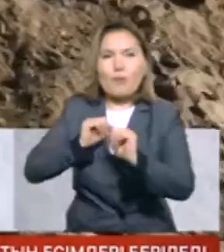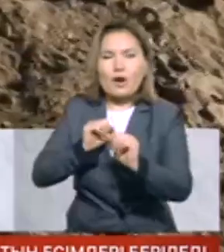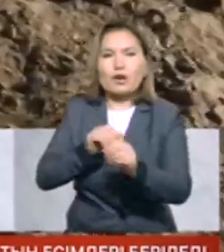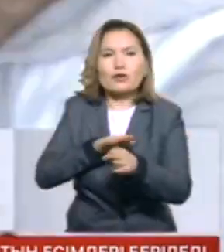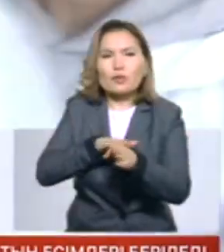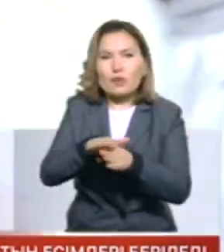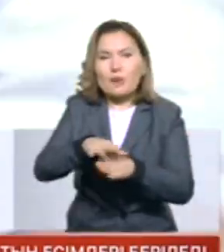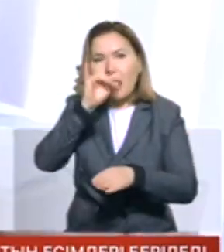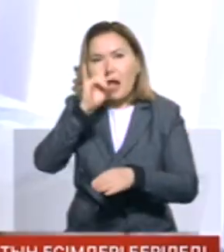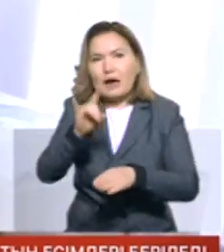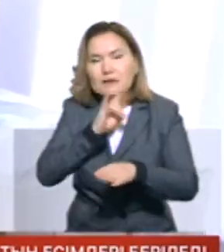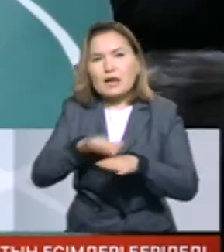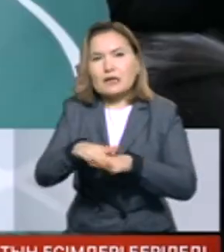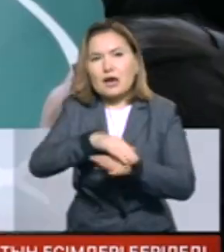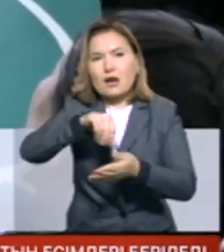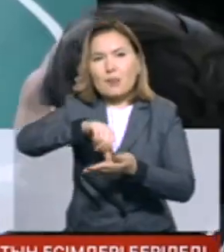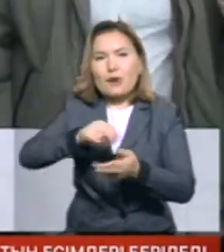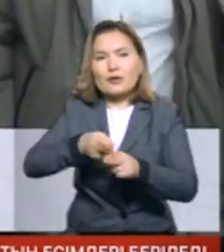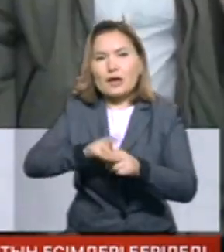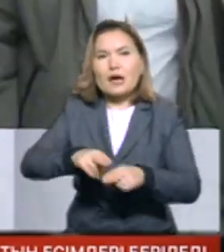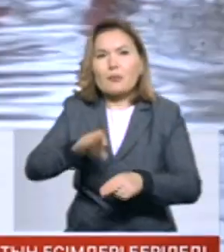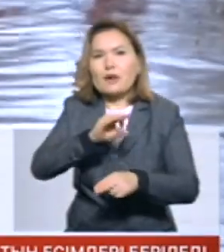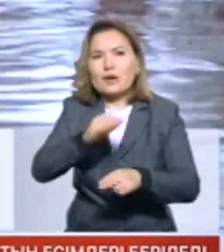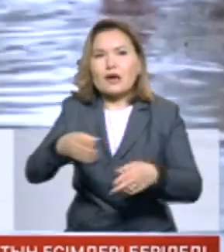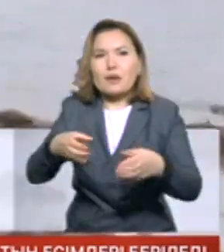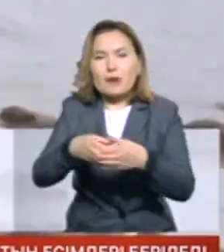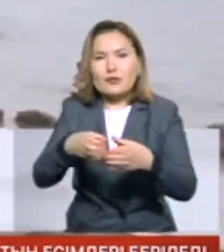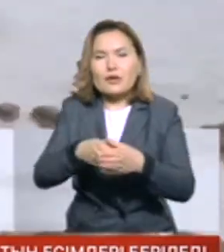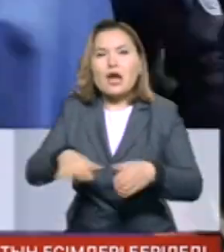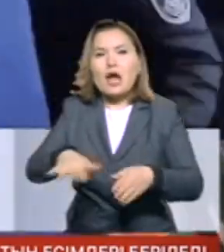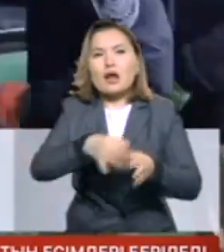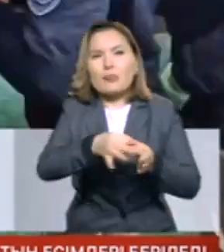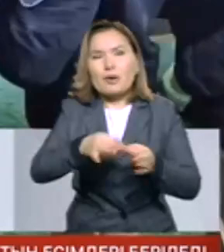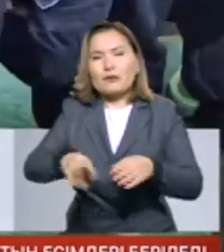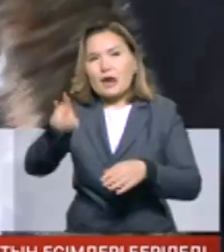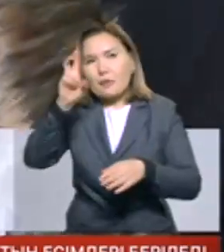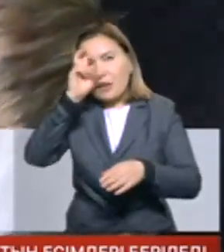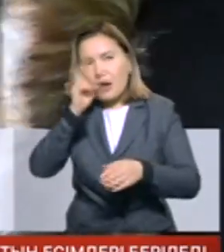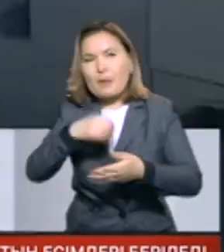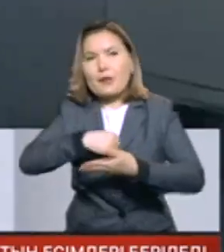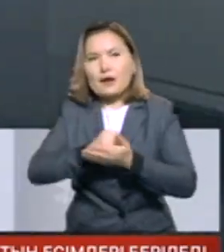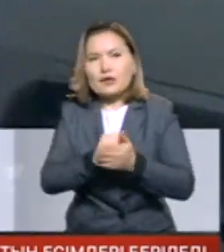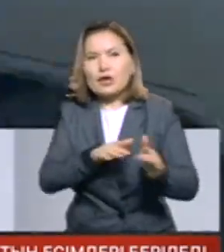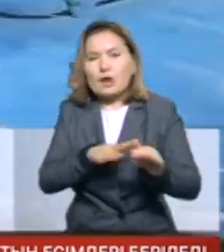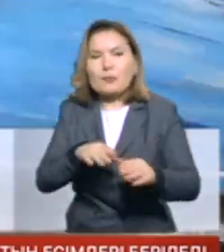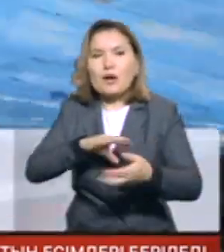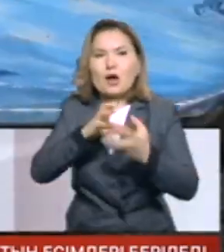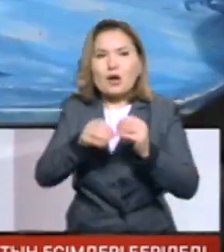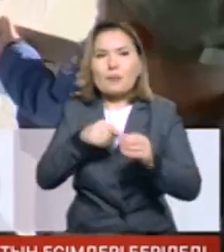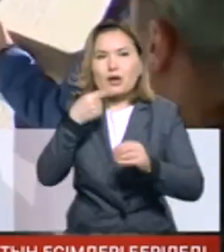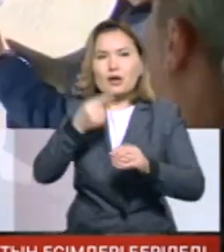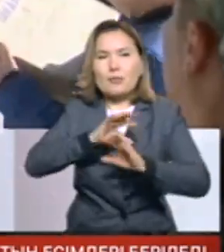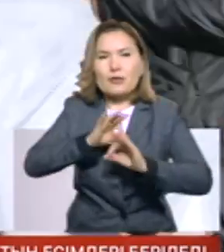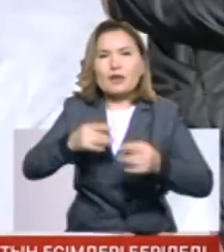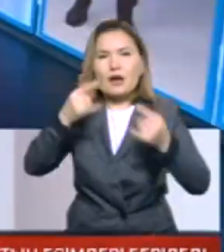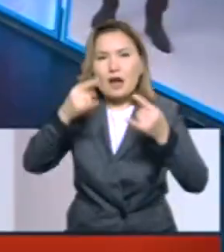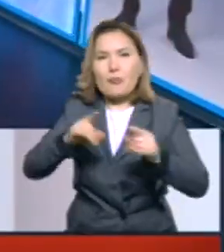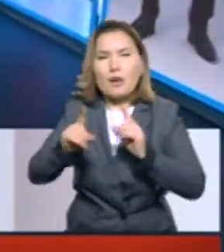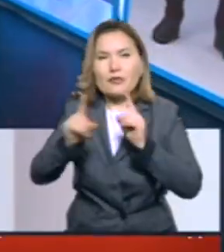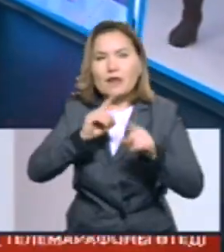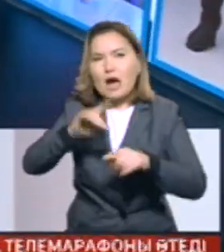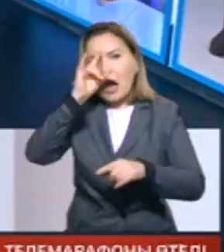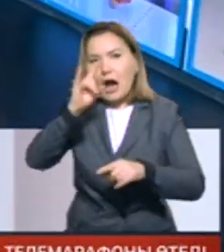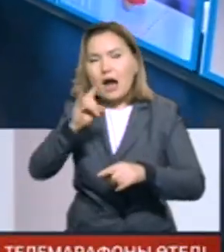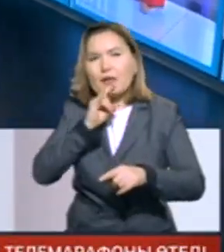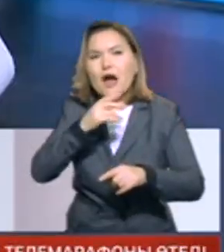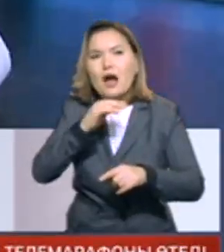атқарған қазақстандықтар болады. Сондай-ақ ресми орган өкілдері өңірлердегі мемлекет қабылдап жатқан шаралар туралы есеп береді. Телемарафон